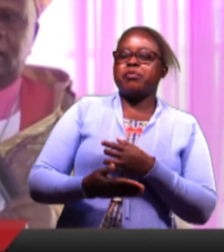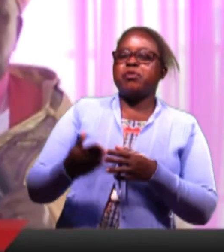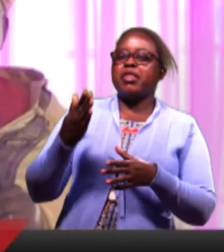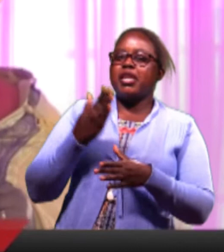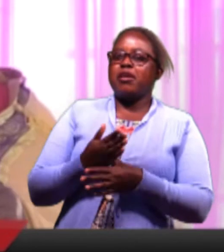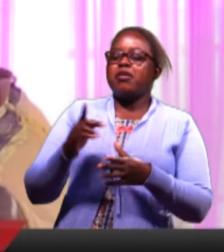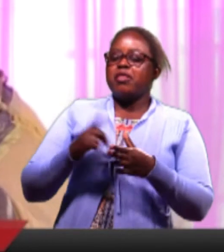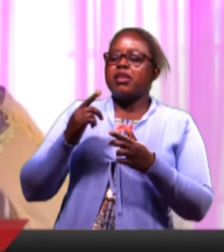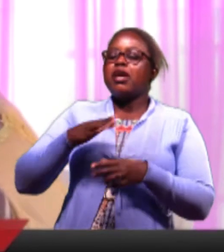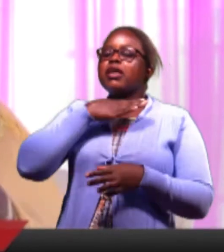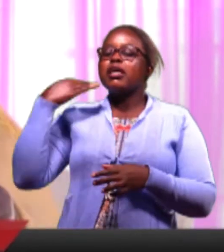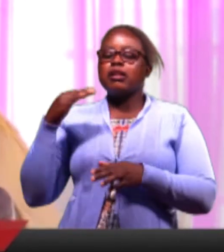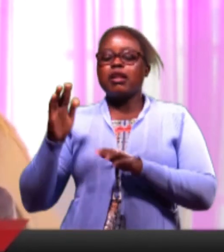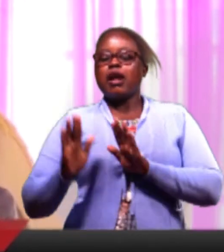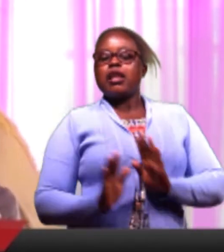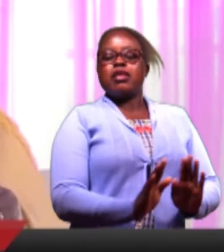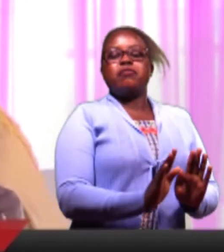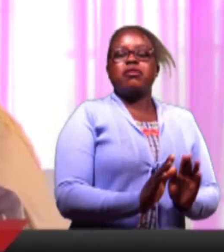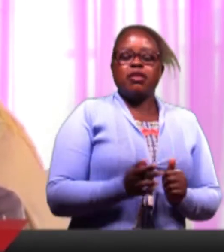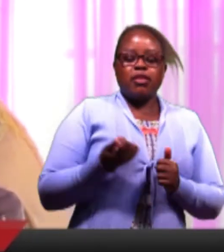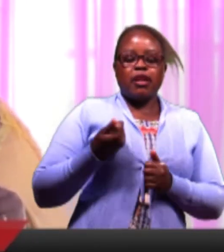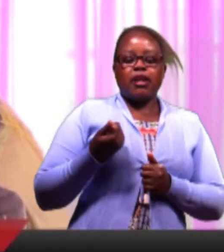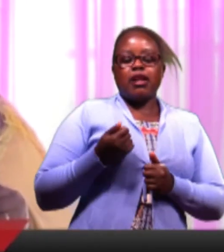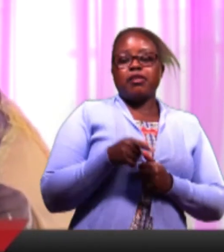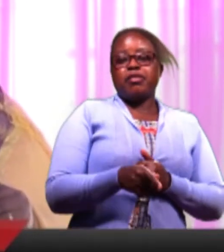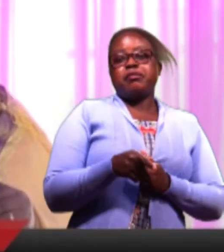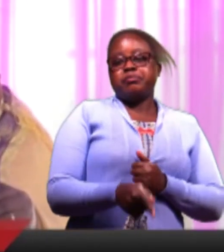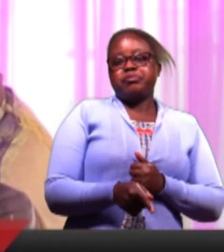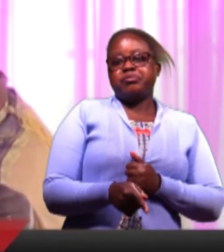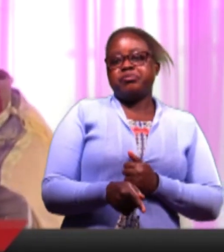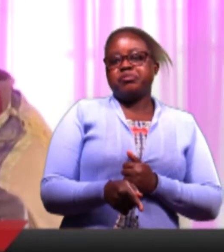mahali, akakaua na akakaacha hapo kwa nyumba.